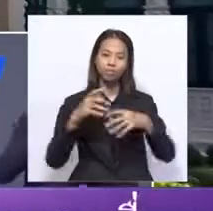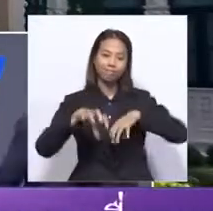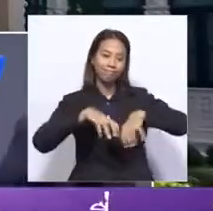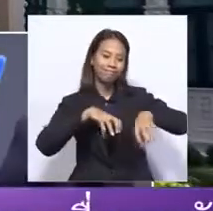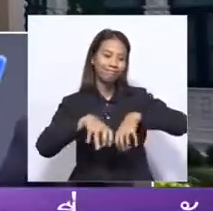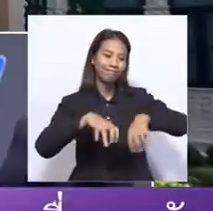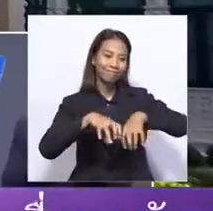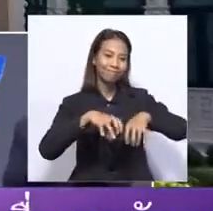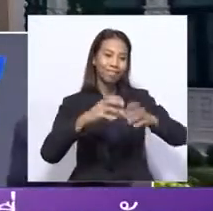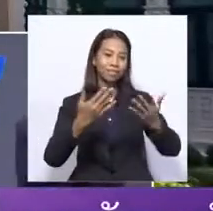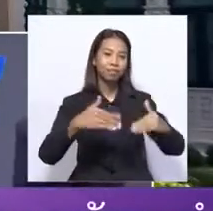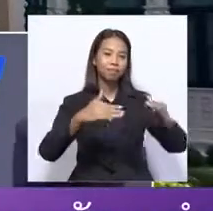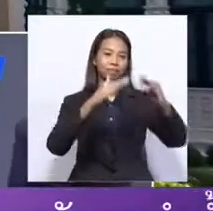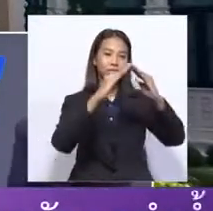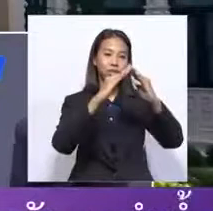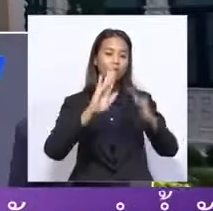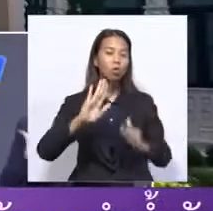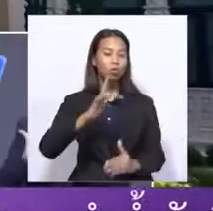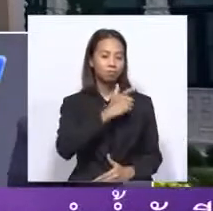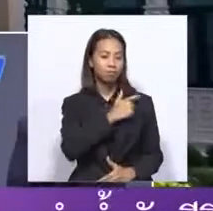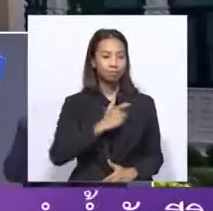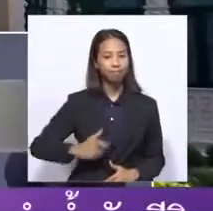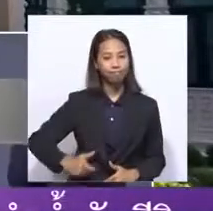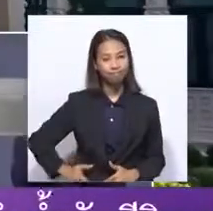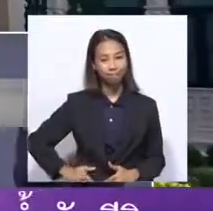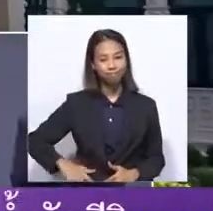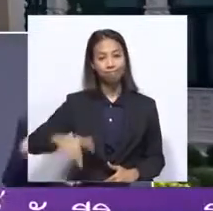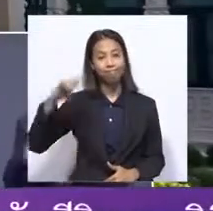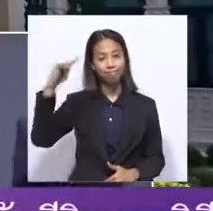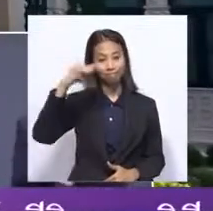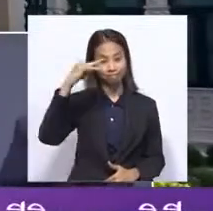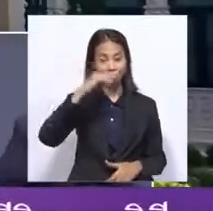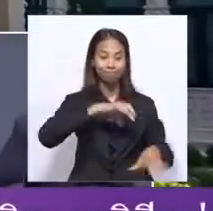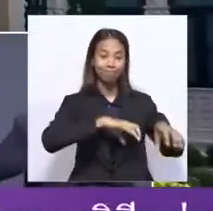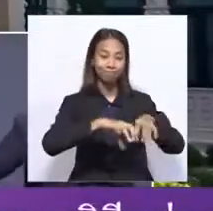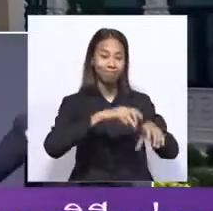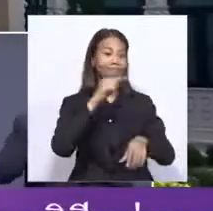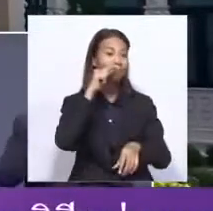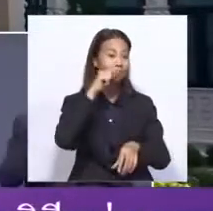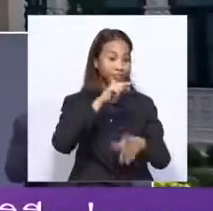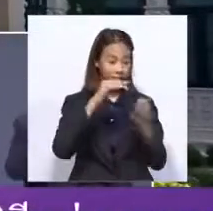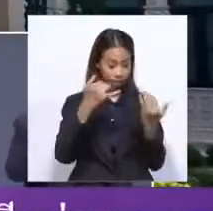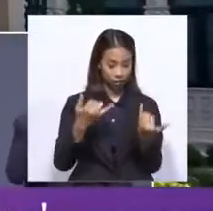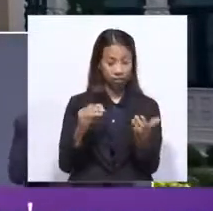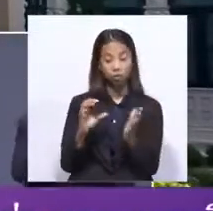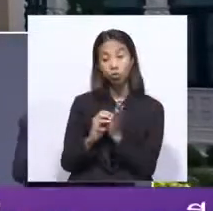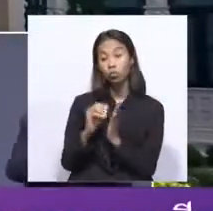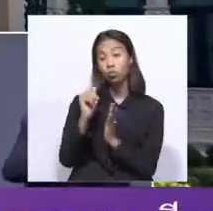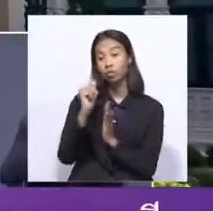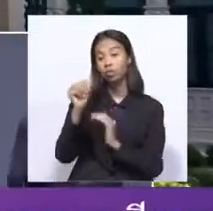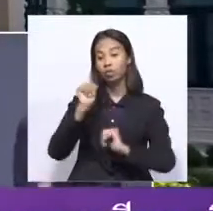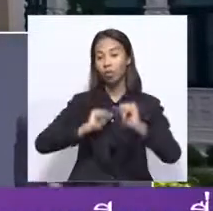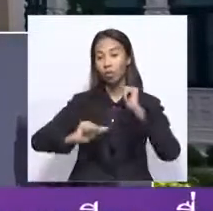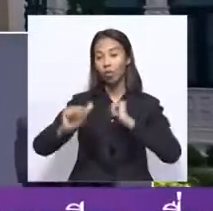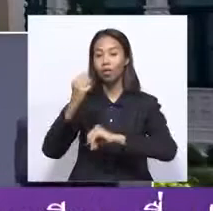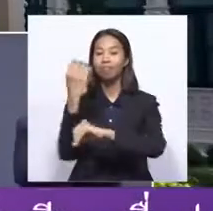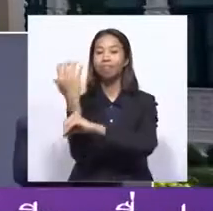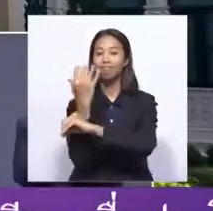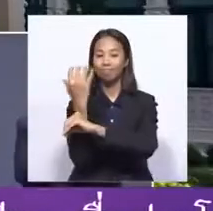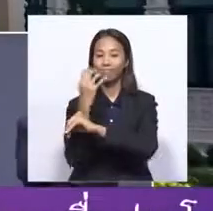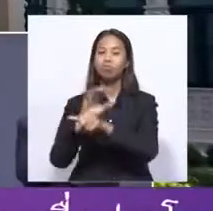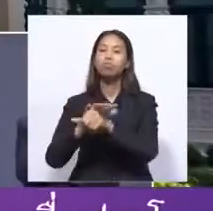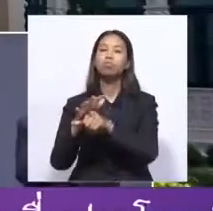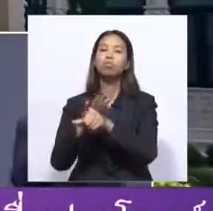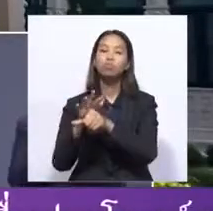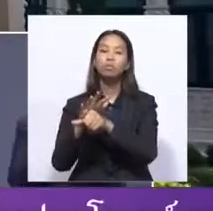คลายความหนาวที่สมเด็จพระเจ้าอยู่หัวพระราชทานให้แก่ปวงชนชาวไทยแล้วโชคดีที่มีละครบุพเพสันนิวาสเข้ามาเสริมอย่างลงตั